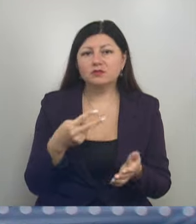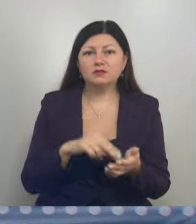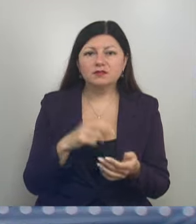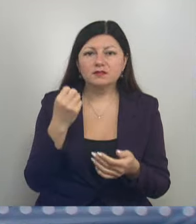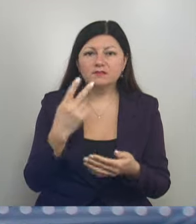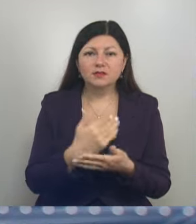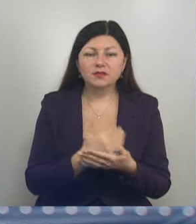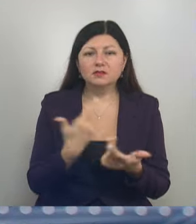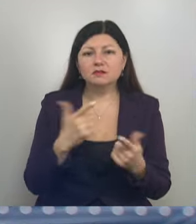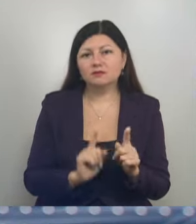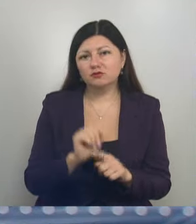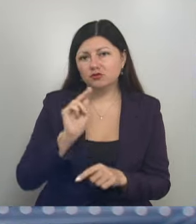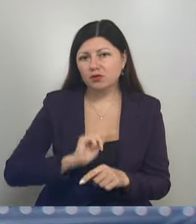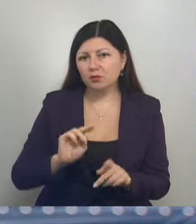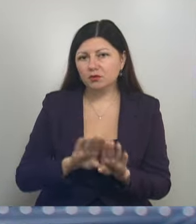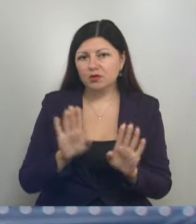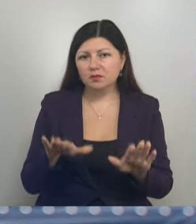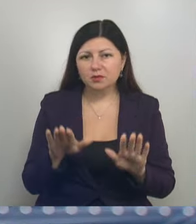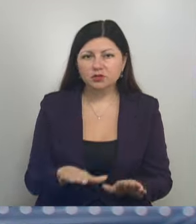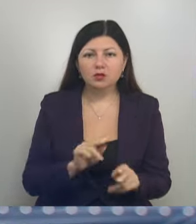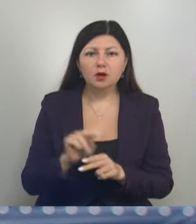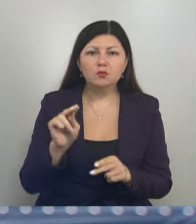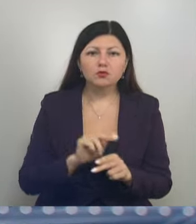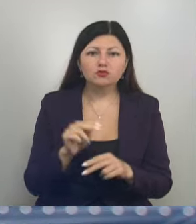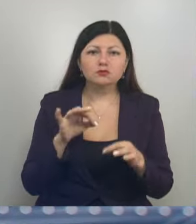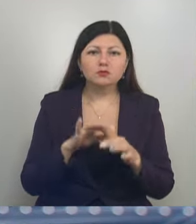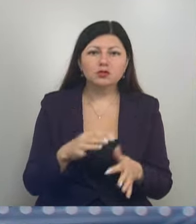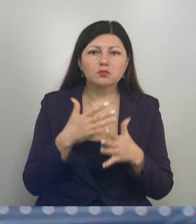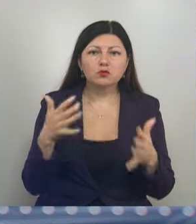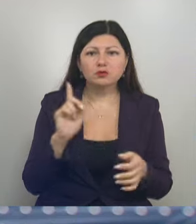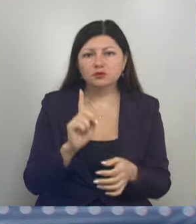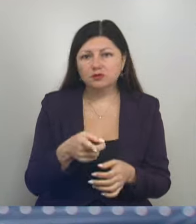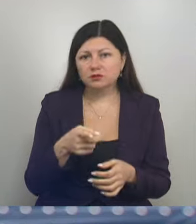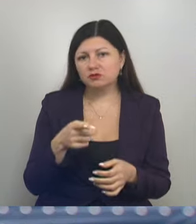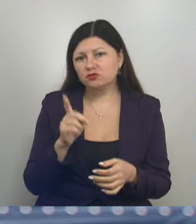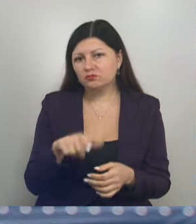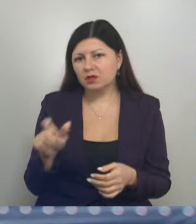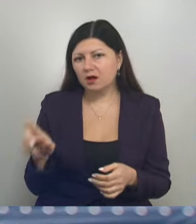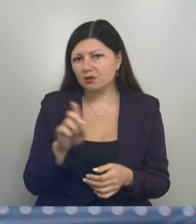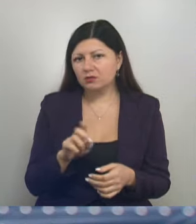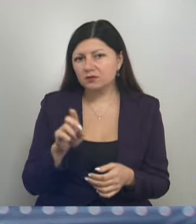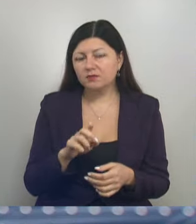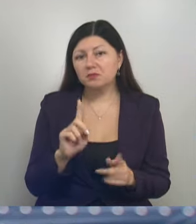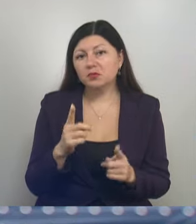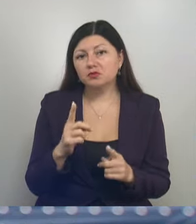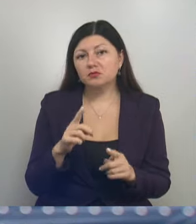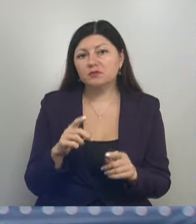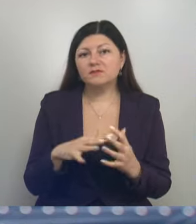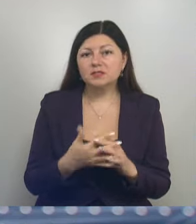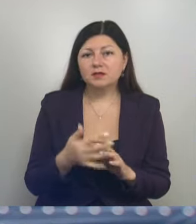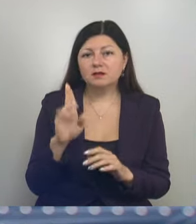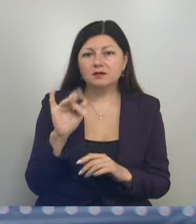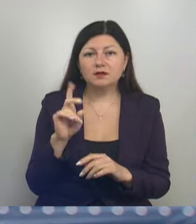году начали работать такие площадки. Обучение на них уже прошли более 1000 белгородцев. Почему в селе Красном с нетерпением